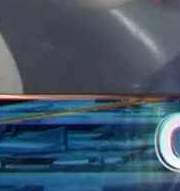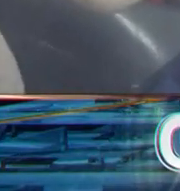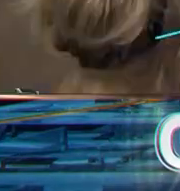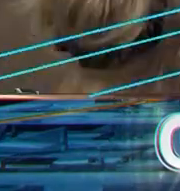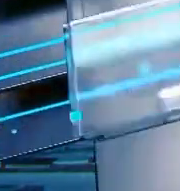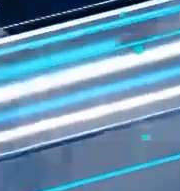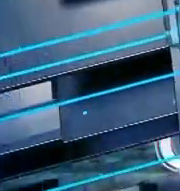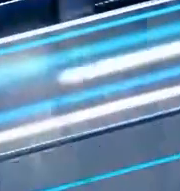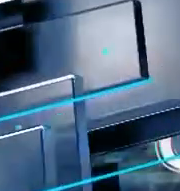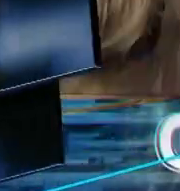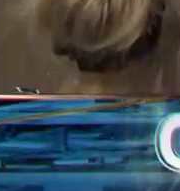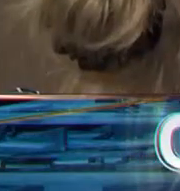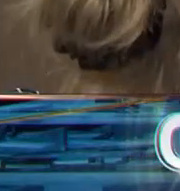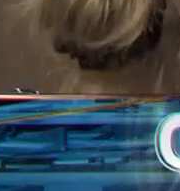подписи.